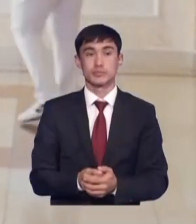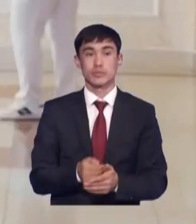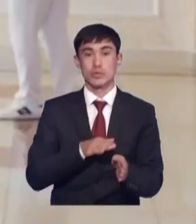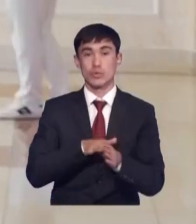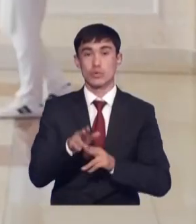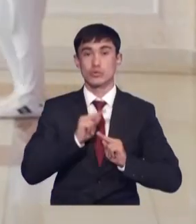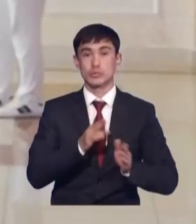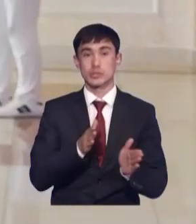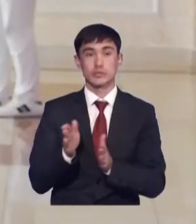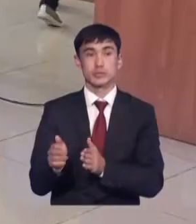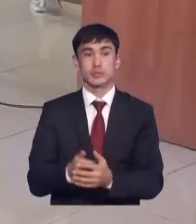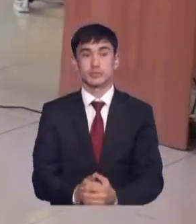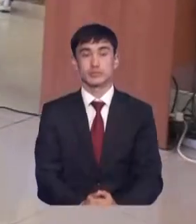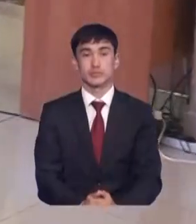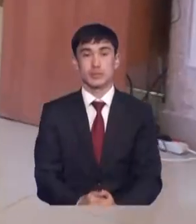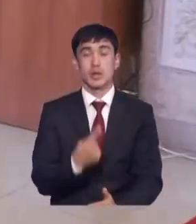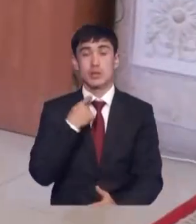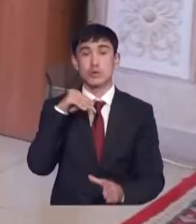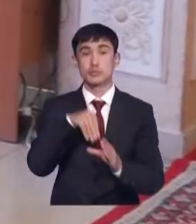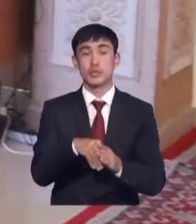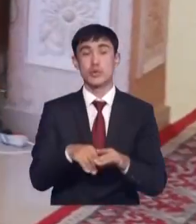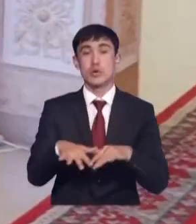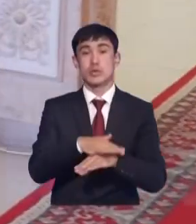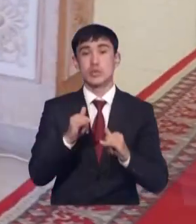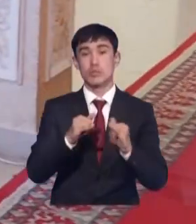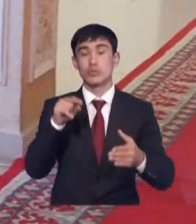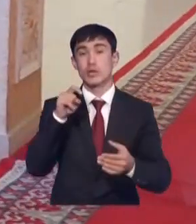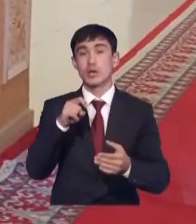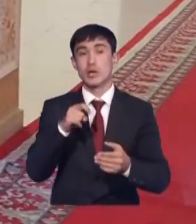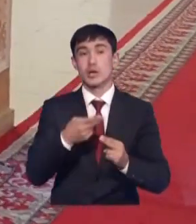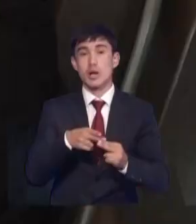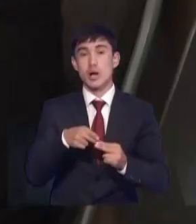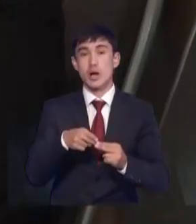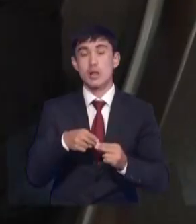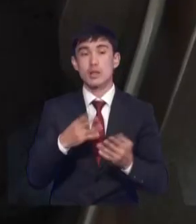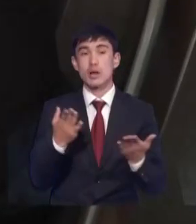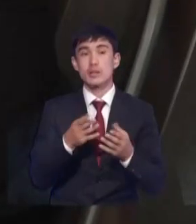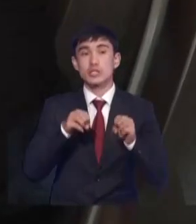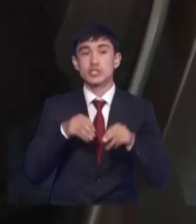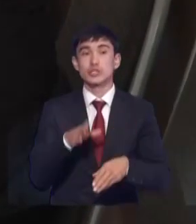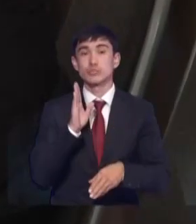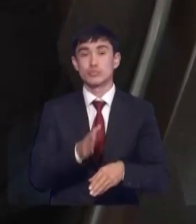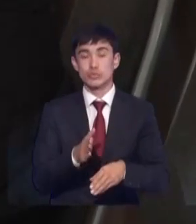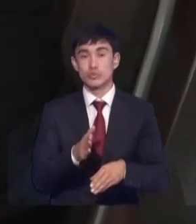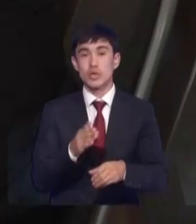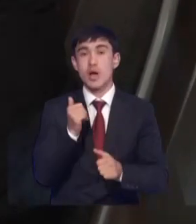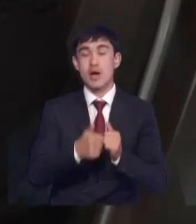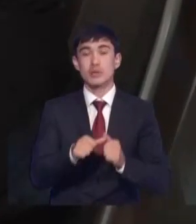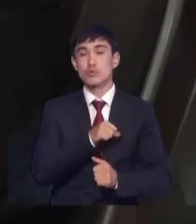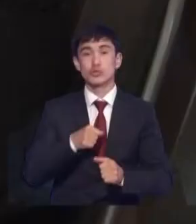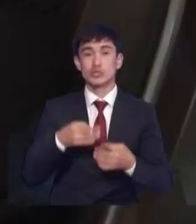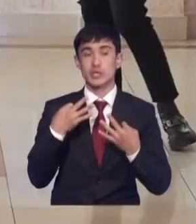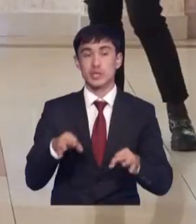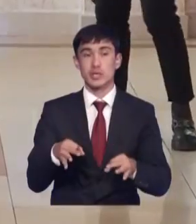толыққанды жұмыс жасап жатырмыз. Дауыс беру ел дамуына қатысты үн қосу, ал қандай шешім қабылдайды әркімнің өз